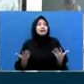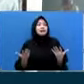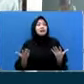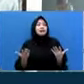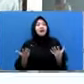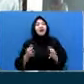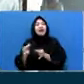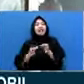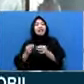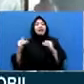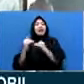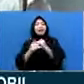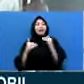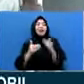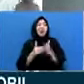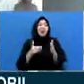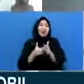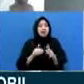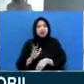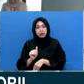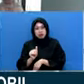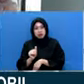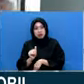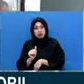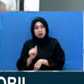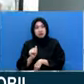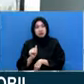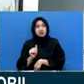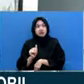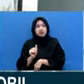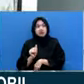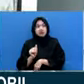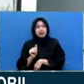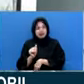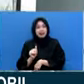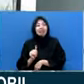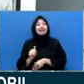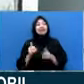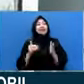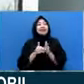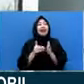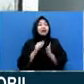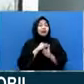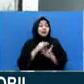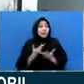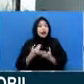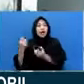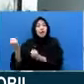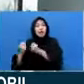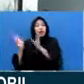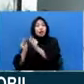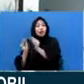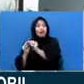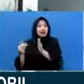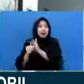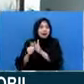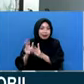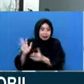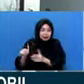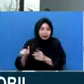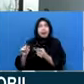prasarana transportasi Oleh karena itu tantangannya bukan hanya jumlah mobil tantangan yang paling anu karena terbatas